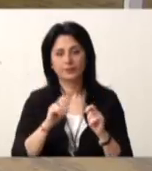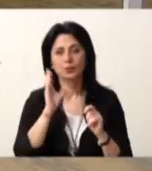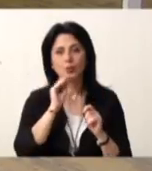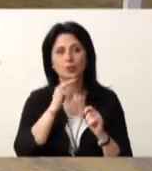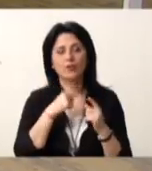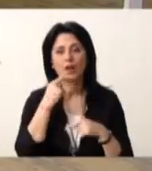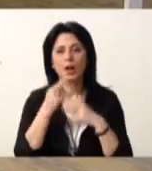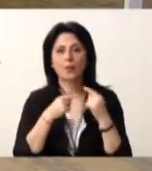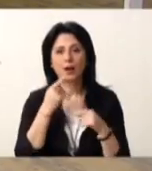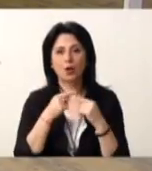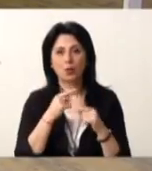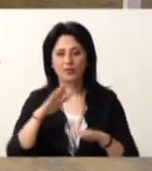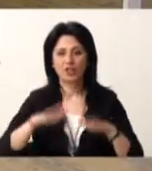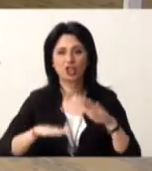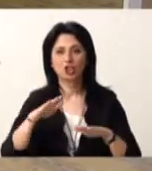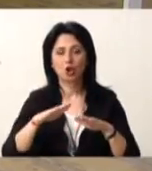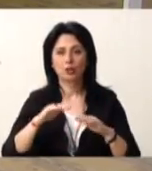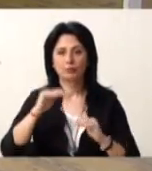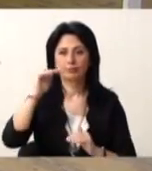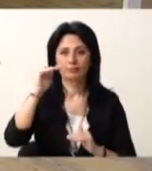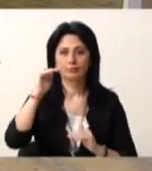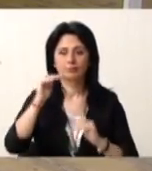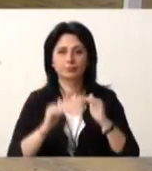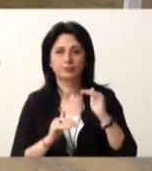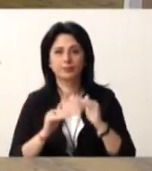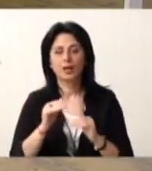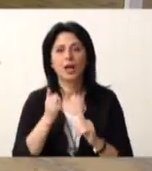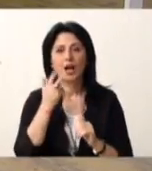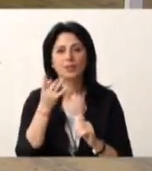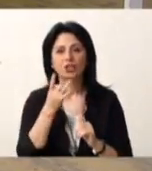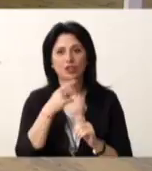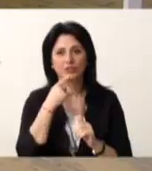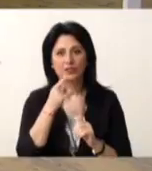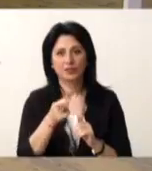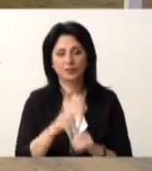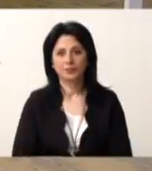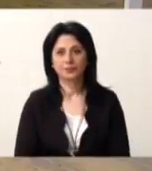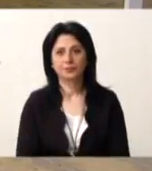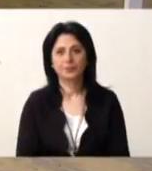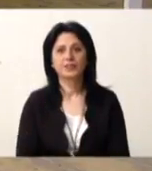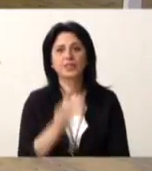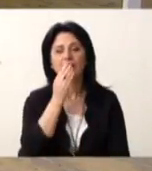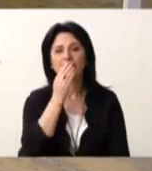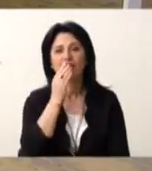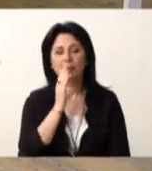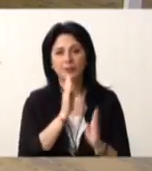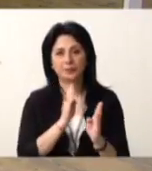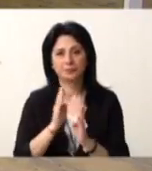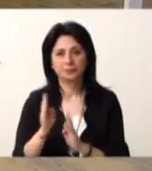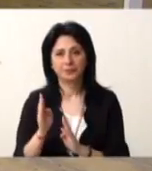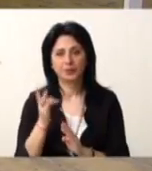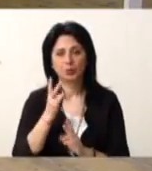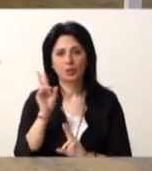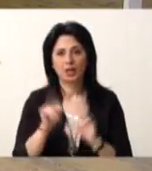როდესაც ჩვენ ლაპარაკობთ წონის მერყეობაზე, რამდენჯერმე ვახსენეთ ეს თემა. კვების წესი,